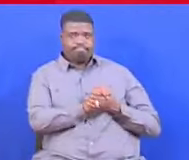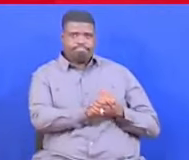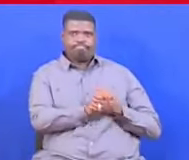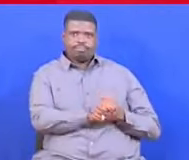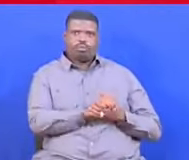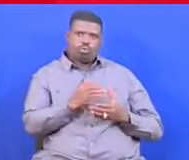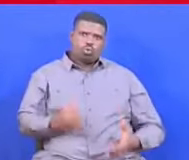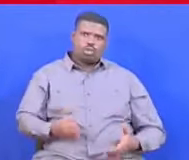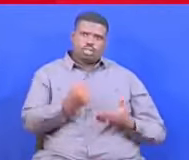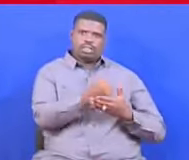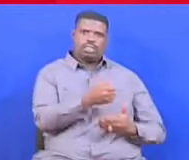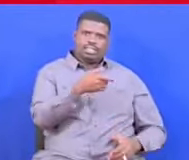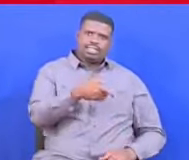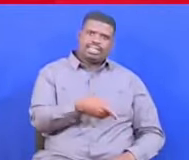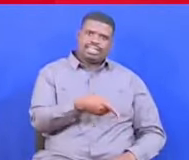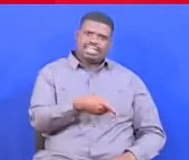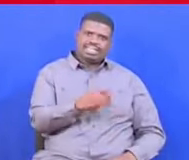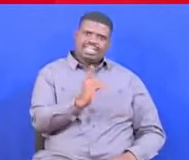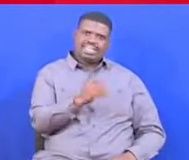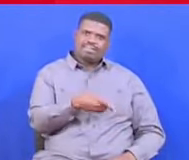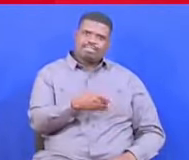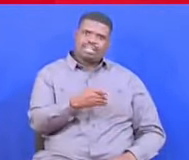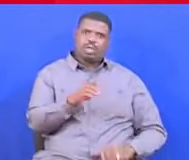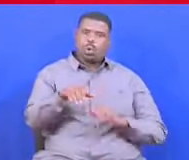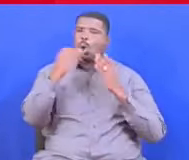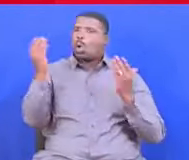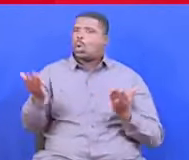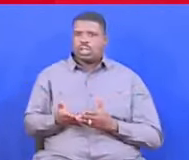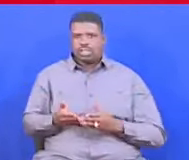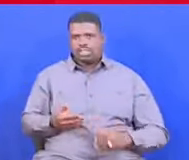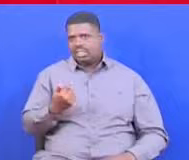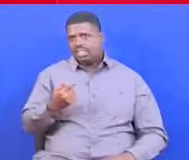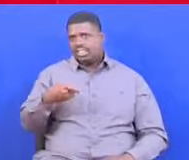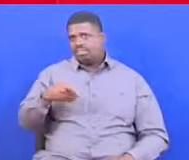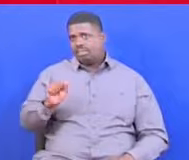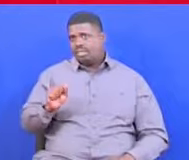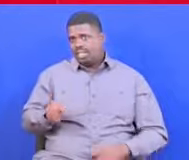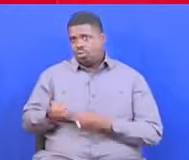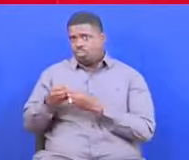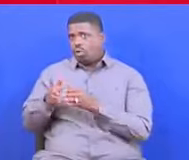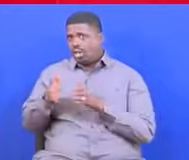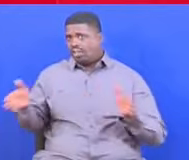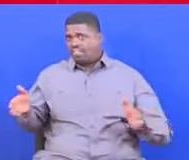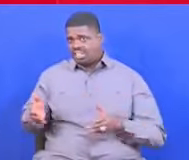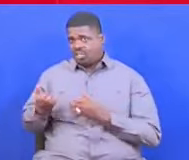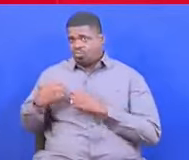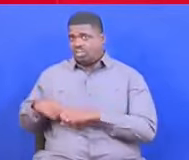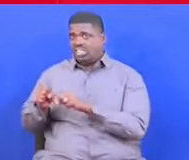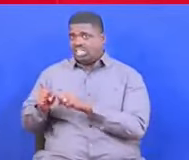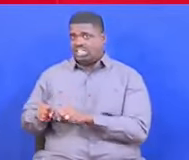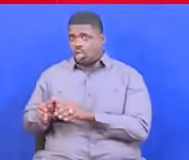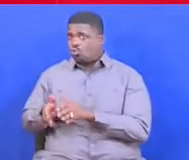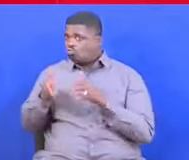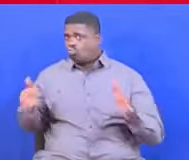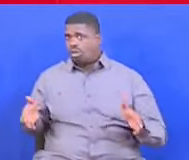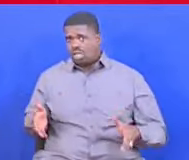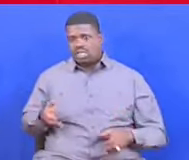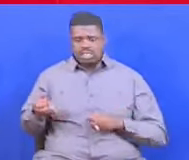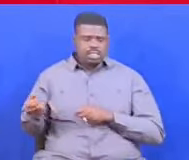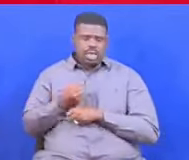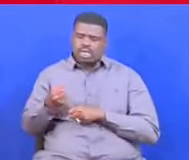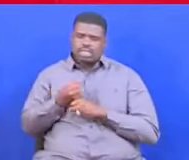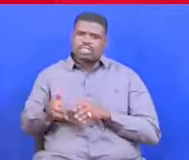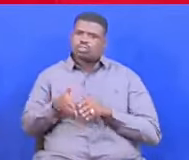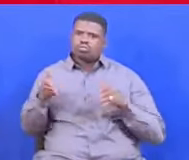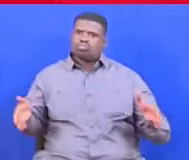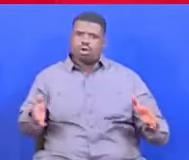ni DP World. Lakini kama TPA haijapewa nafasi kubwa ya kujiendesha, itakuwa ina kazi kubwa